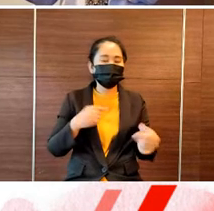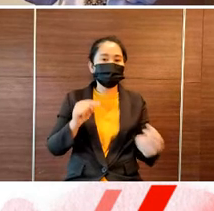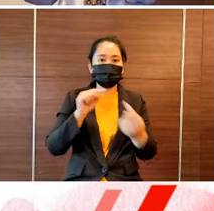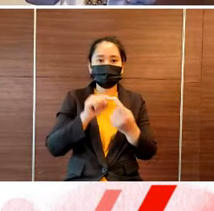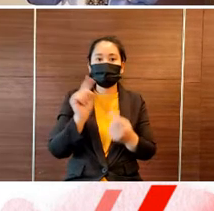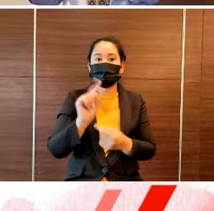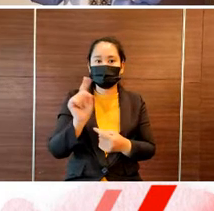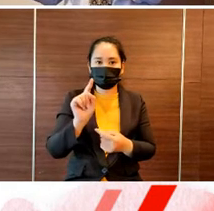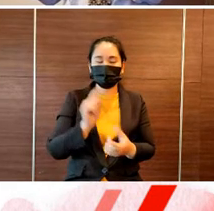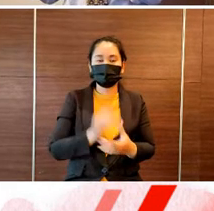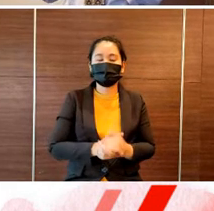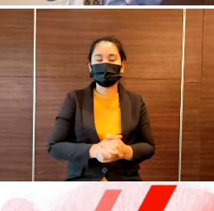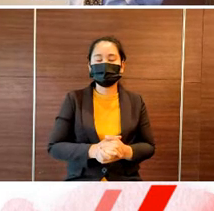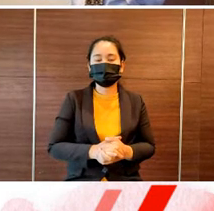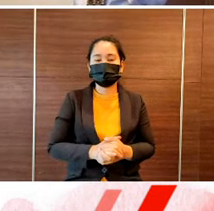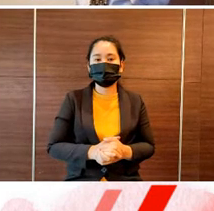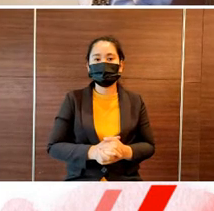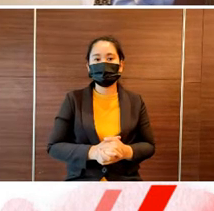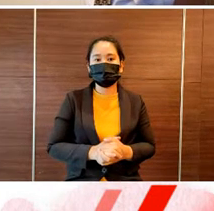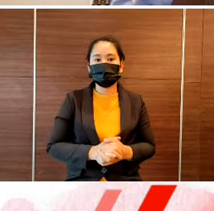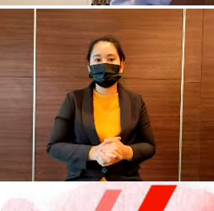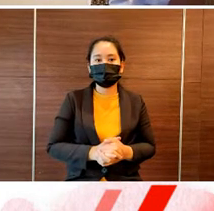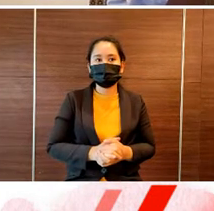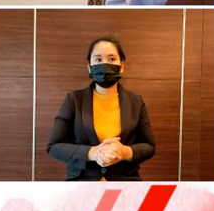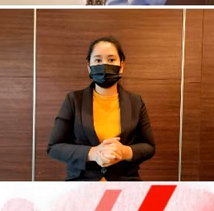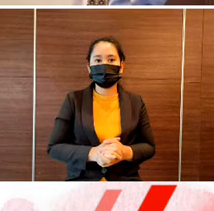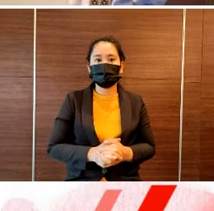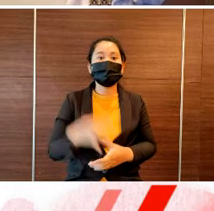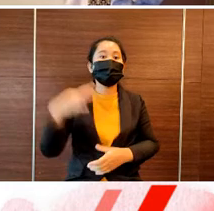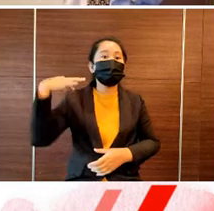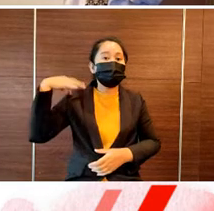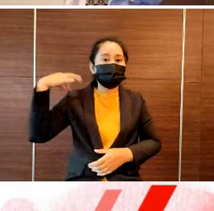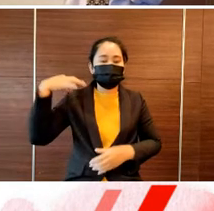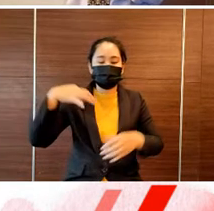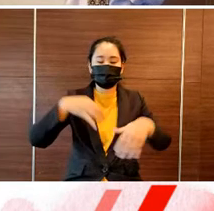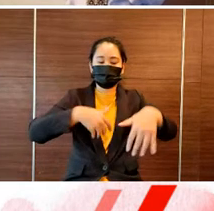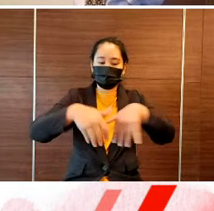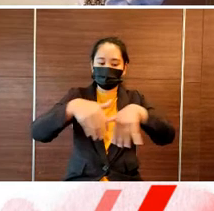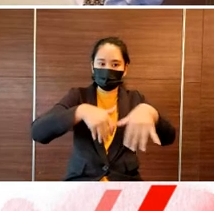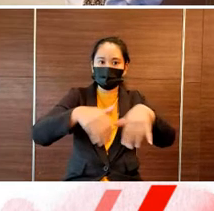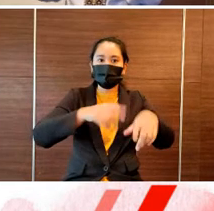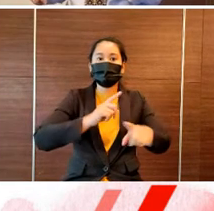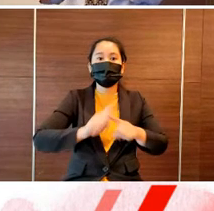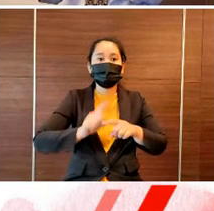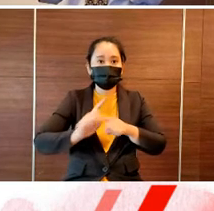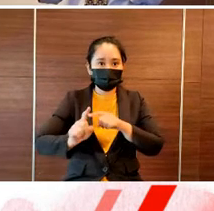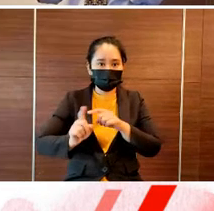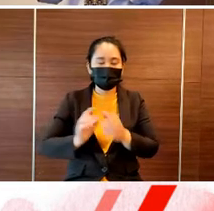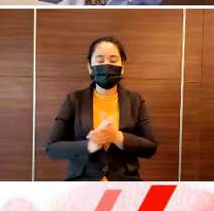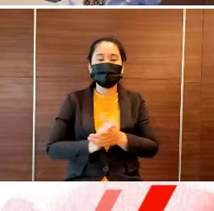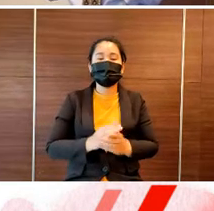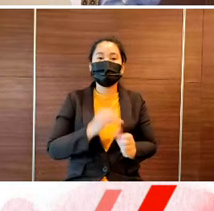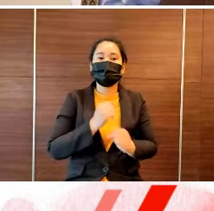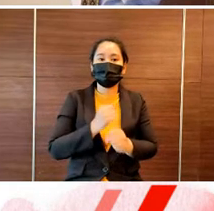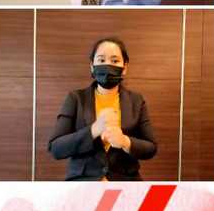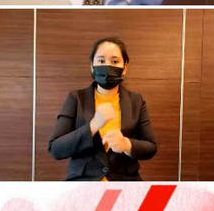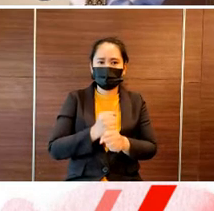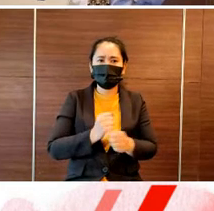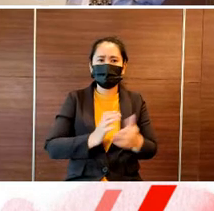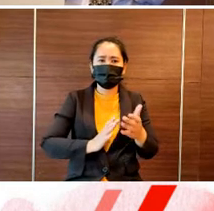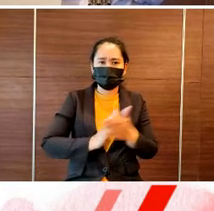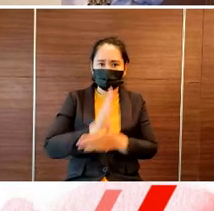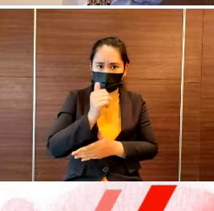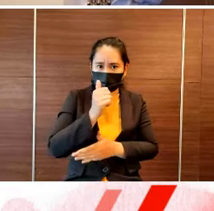ไปสู่นะครับนะมีอาสาสมัครชุมชนที่ว่าเนี่ยนะครับสำเร็จการศึกษานะศึกษาย